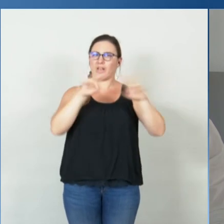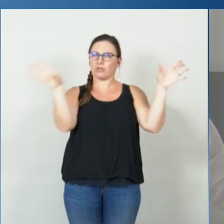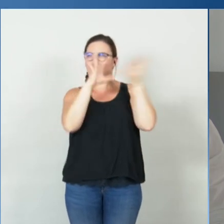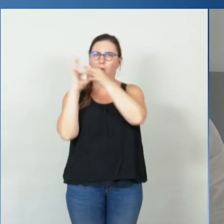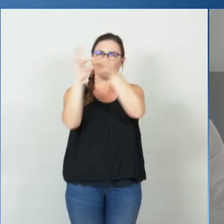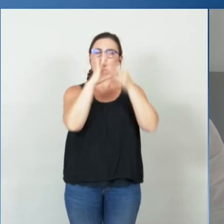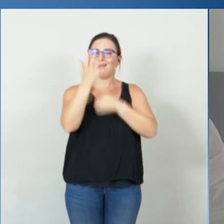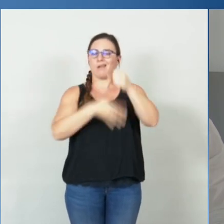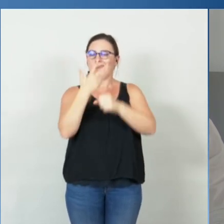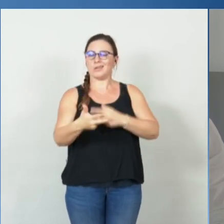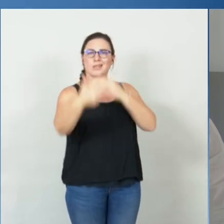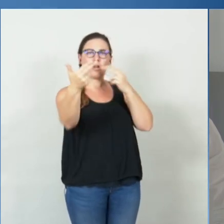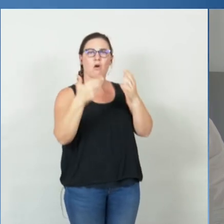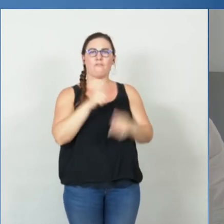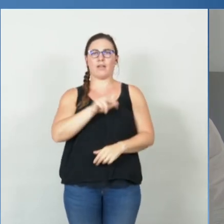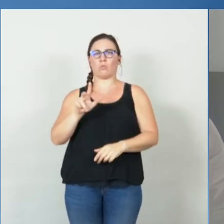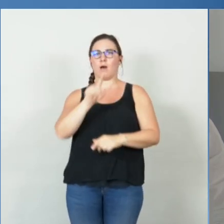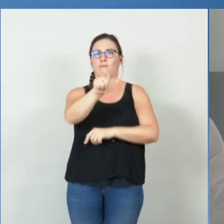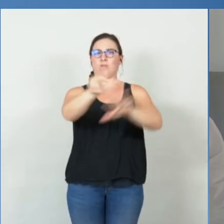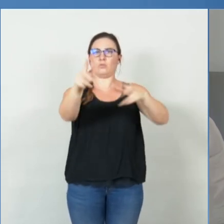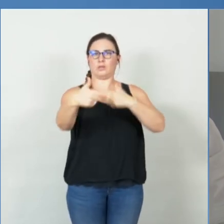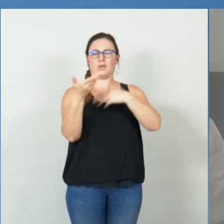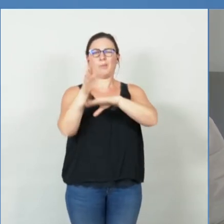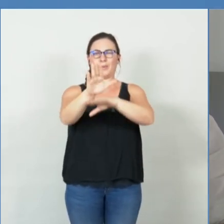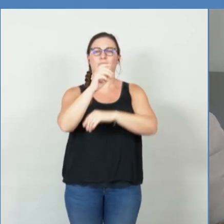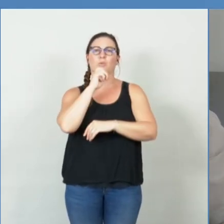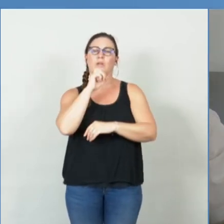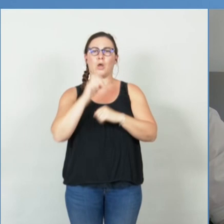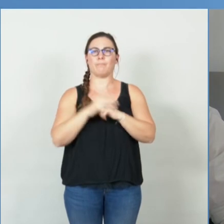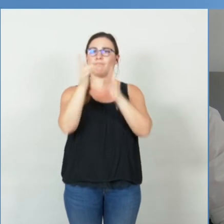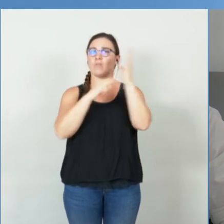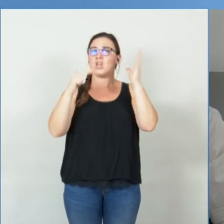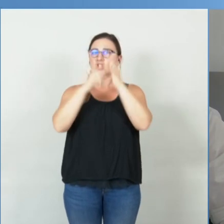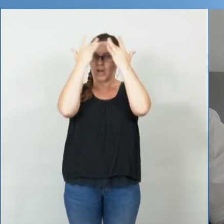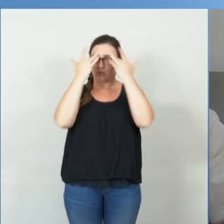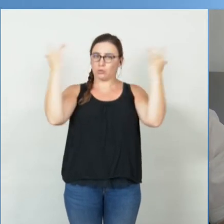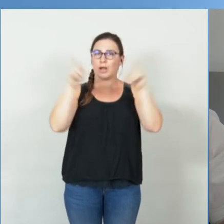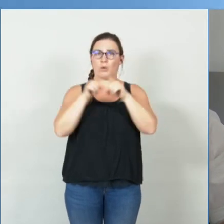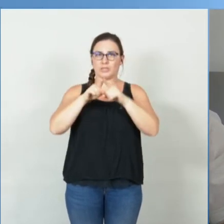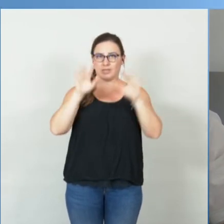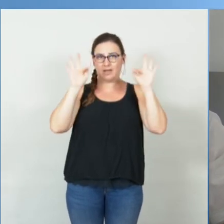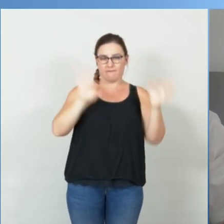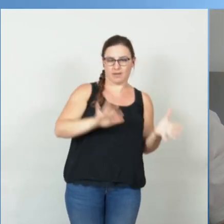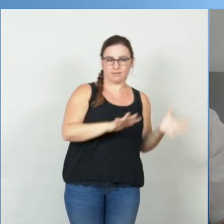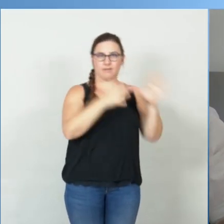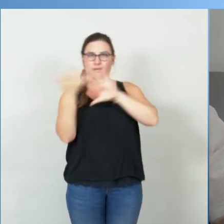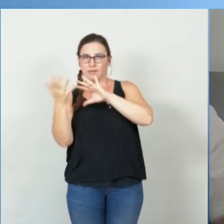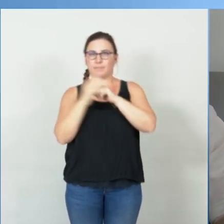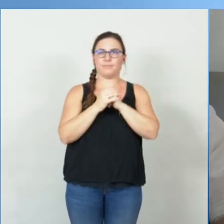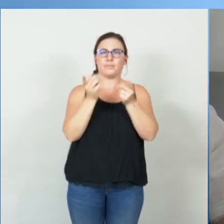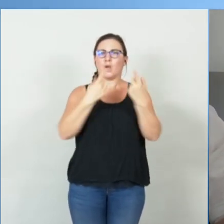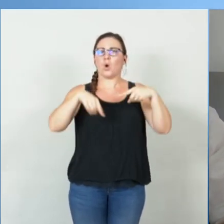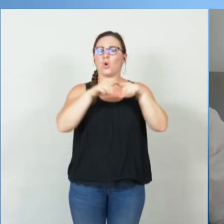les 5 ans à venir 2023 2028 la charte culturelle des transitions la refonte du comité d'avis